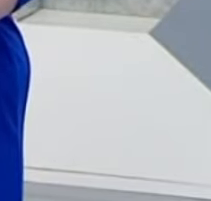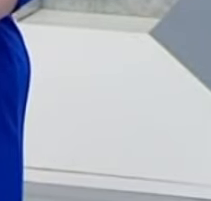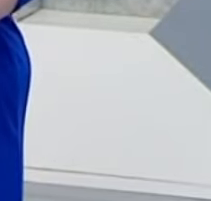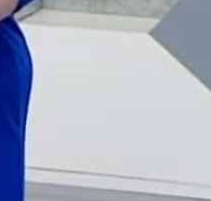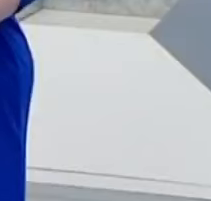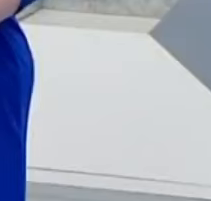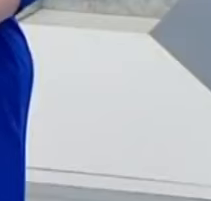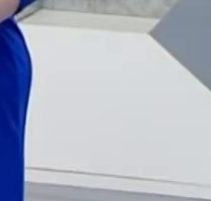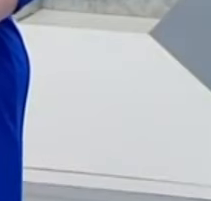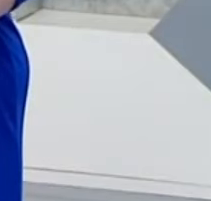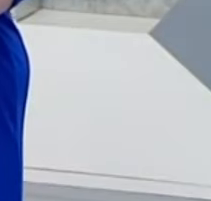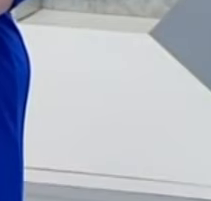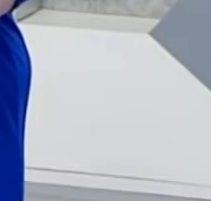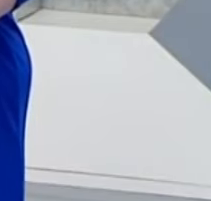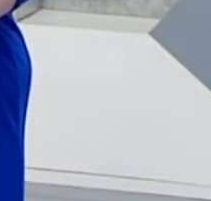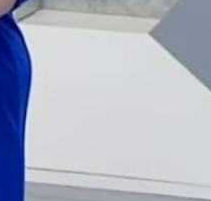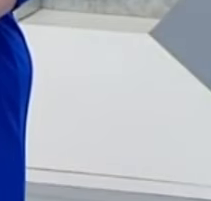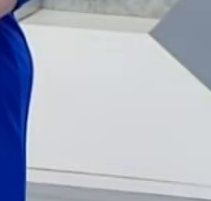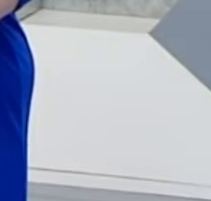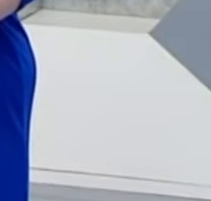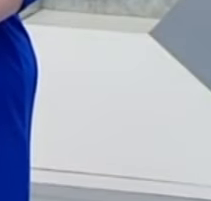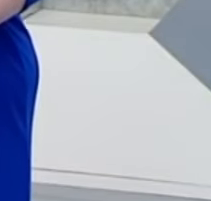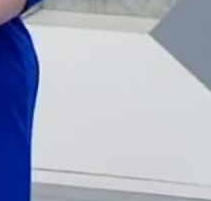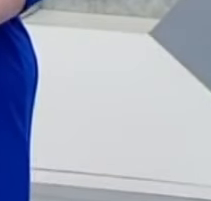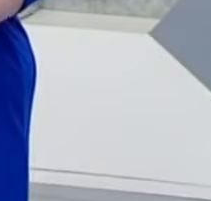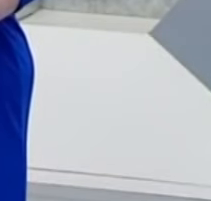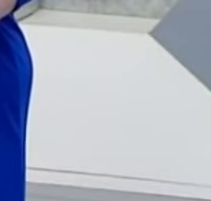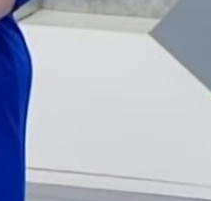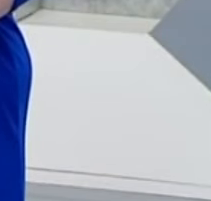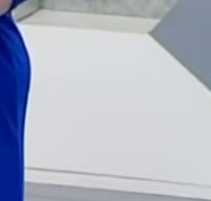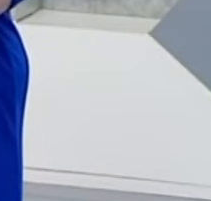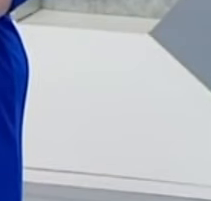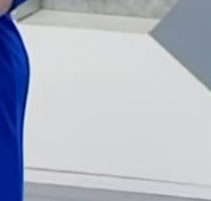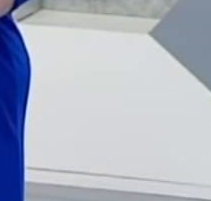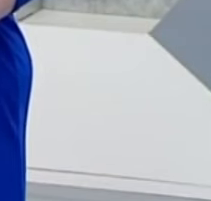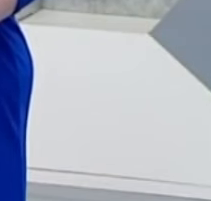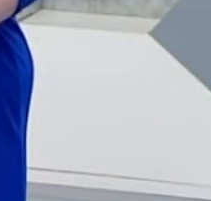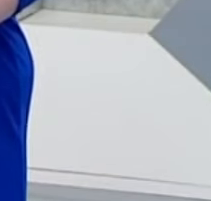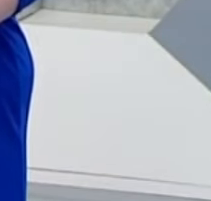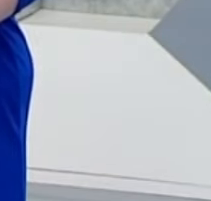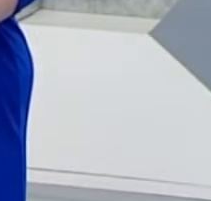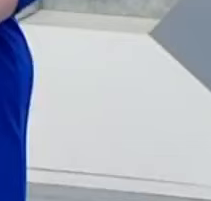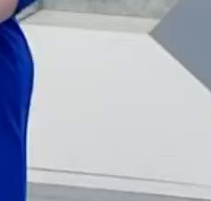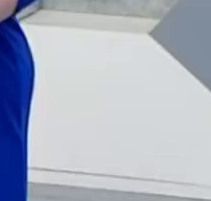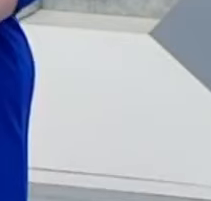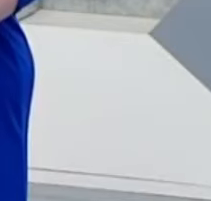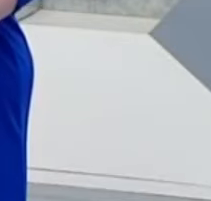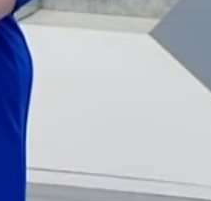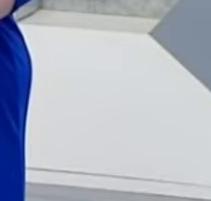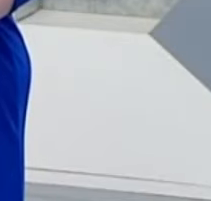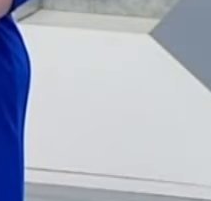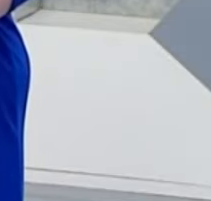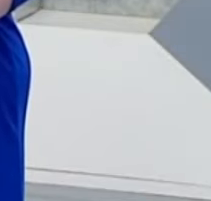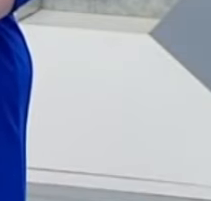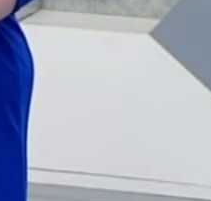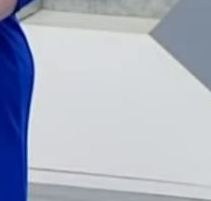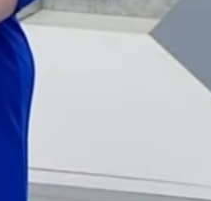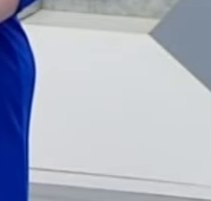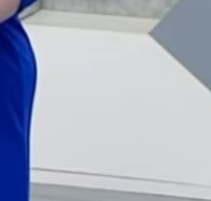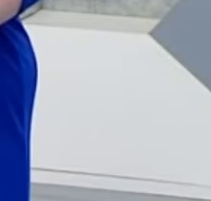mga maiinit na balita, mag-subscribe sa GMA Integrated News sa YouTube. Sa mga kapuso naman abroad, subaybayan nyo kami sa